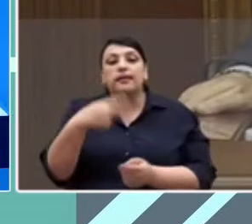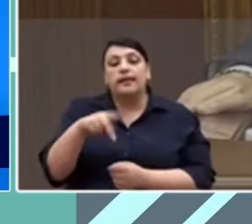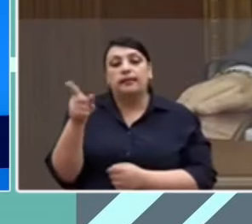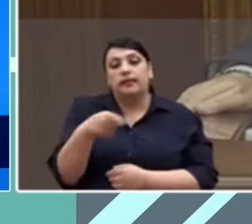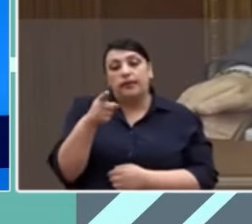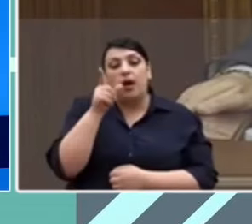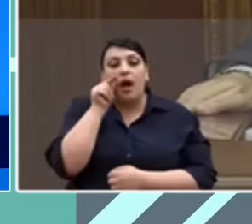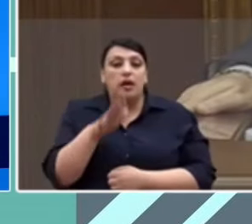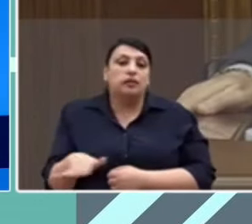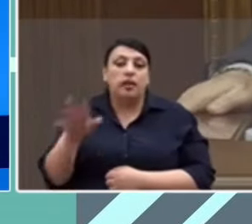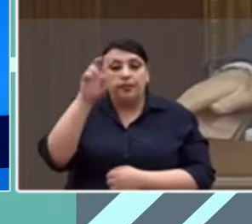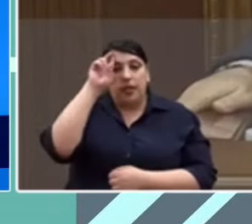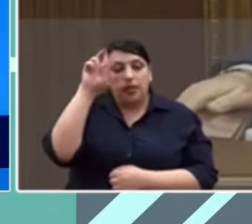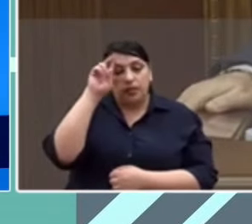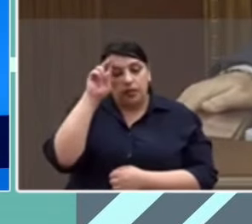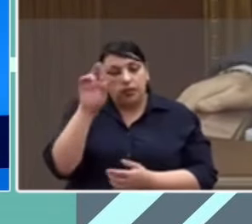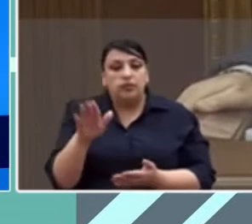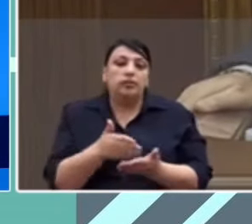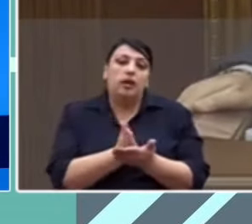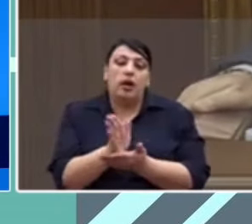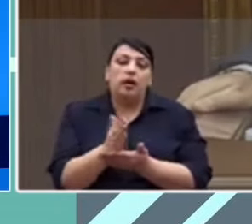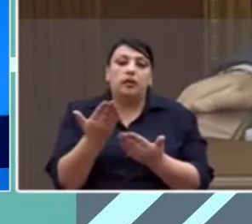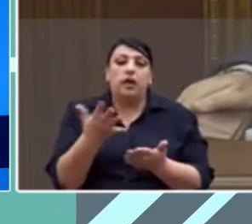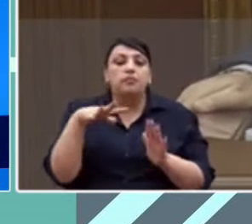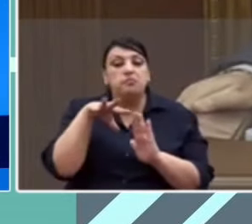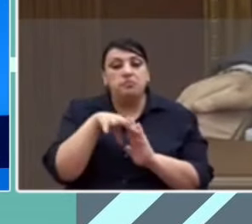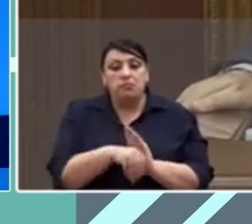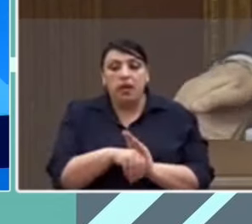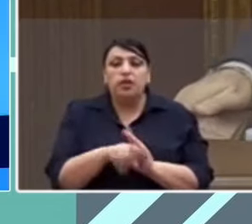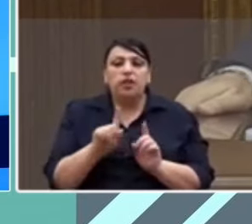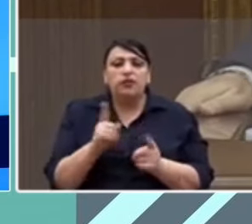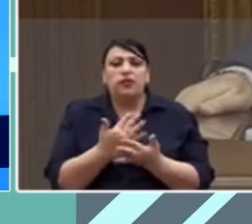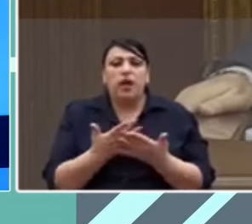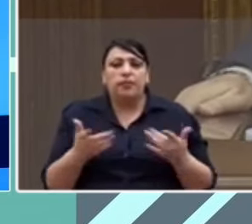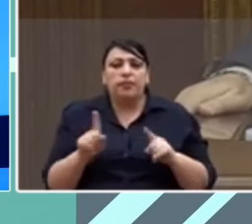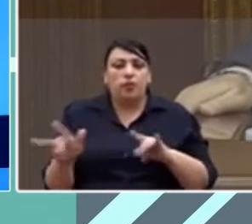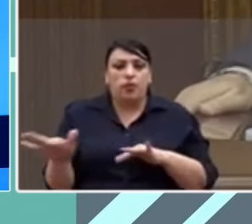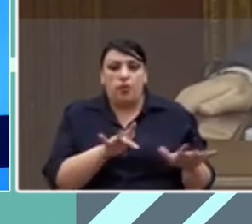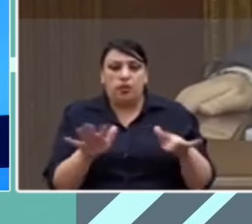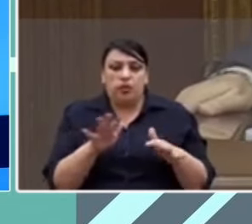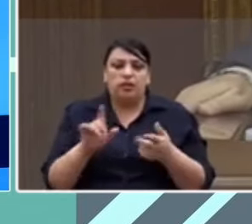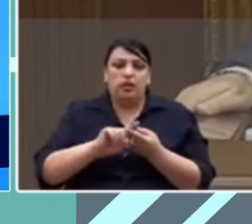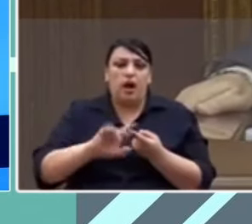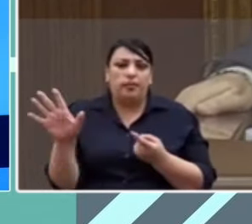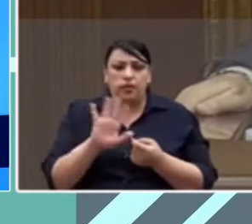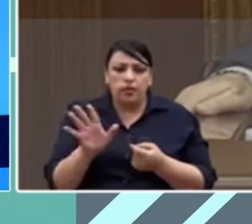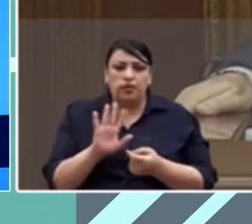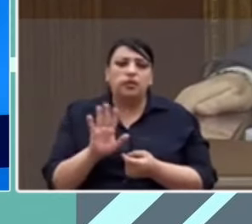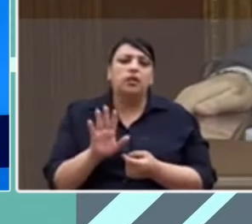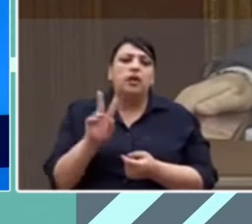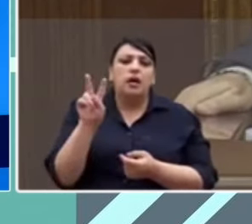մենք կարող ենք գալ մի եզրահանգման, օրինակ ես գալիս եմ այդ եզրահանգման, որ այդ հանրաքվեով, սեպտեմբերի